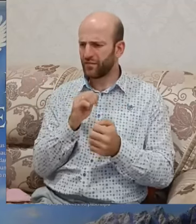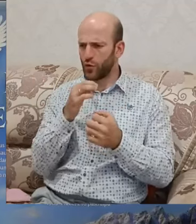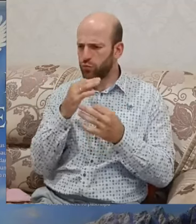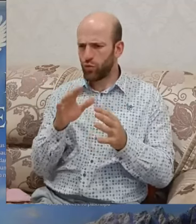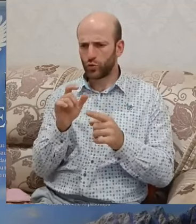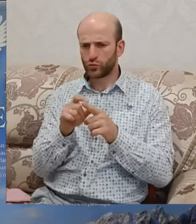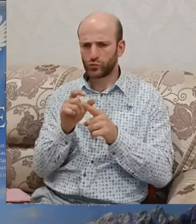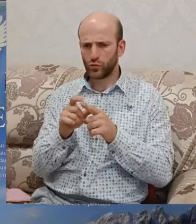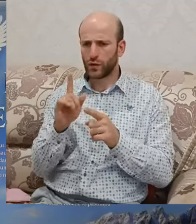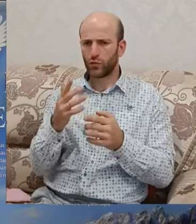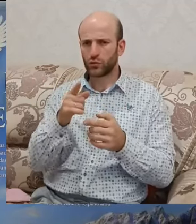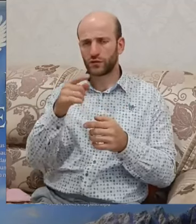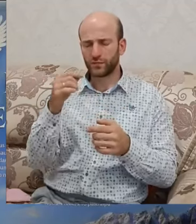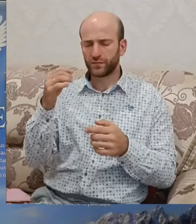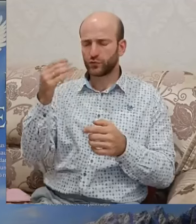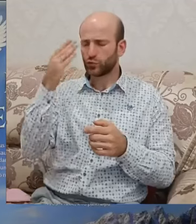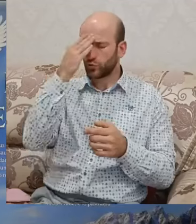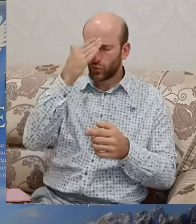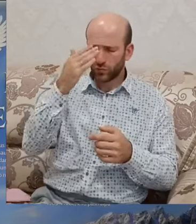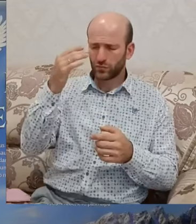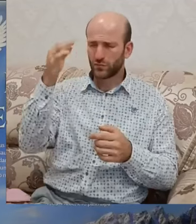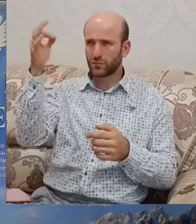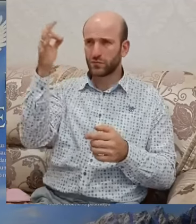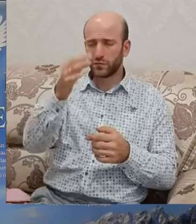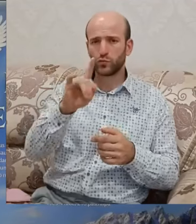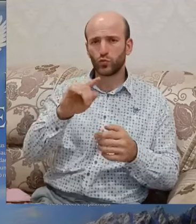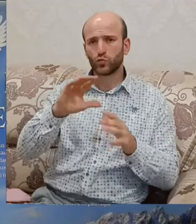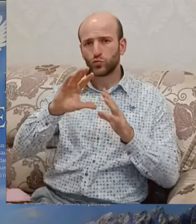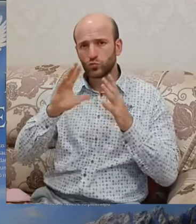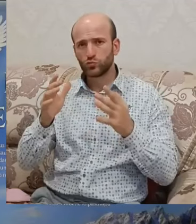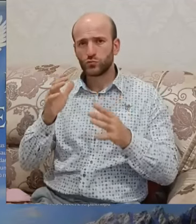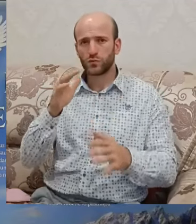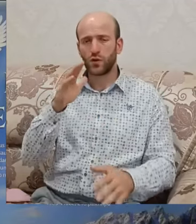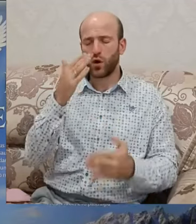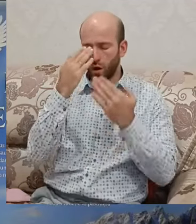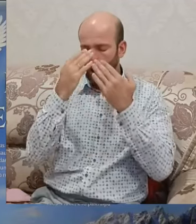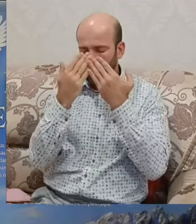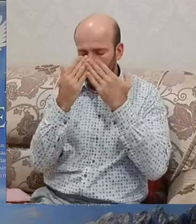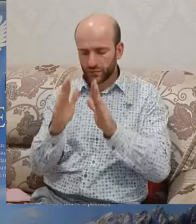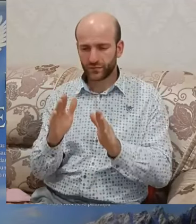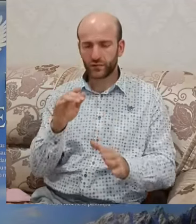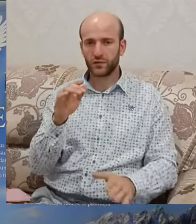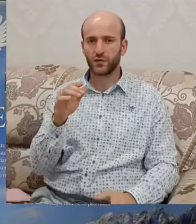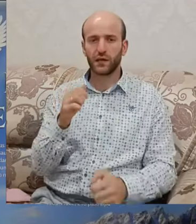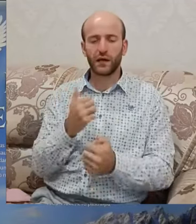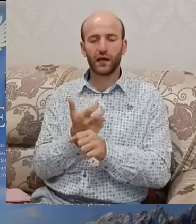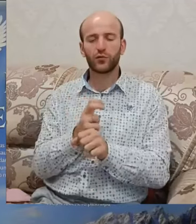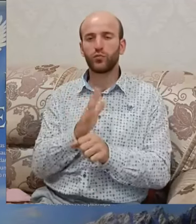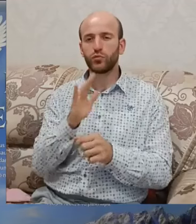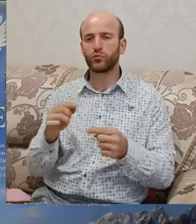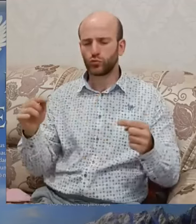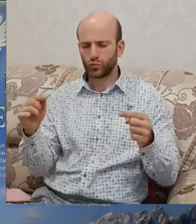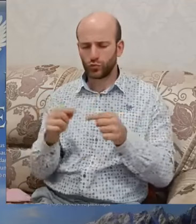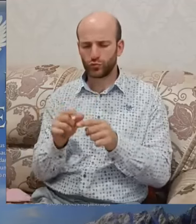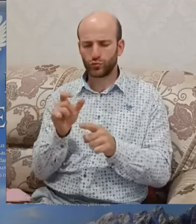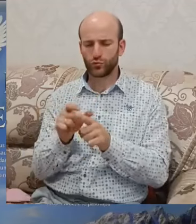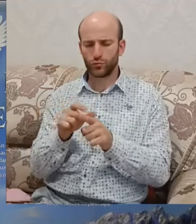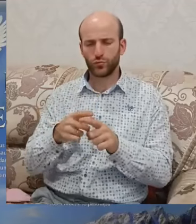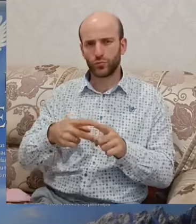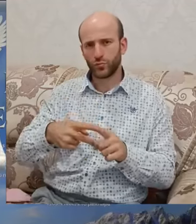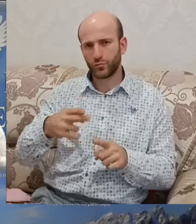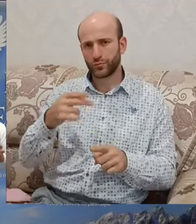Kiekvienas apreiškimas каждое откровение turi ateiti iš žodžio. Должно прийти из слова. Ir Dievas pasirūpinė šiuo